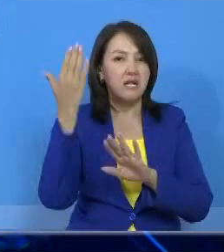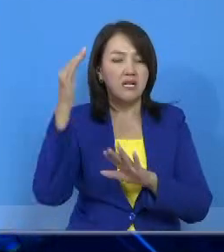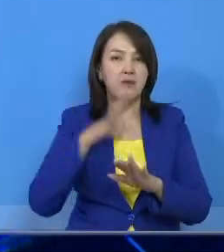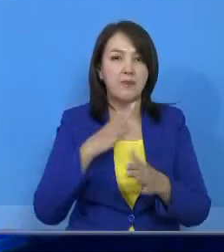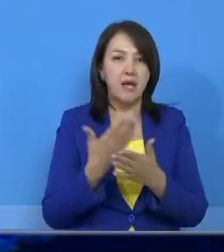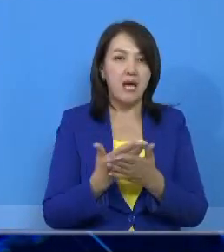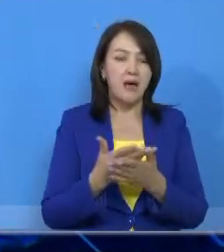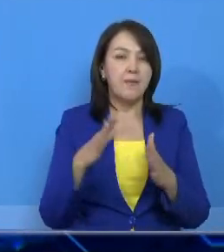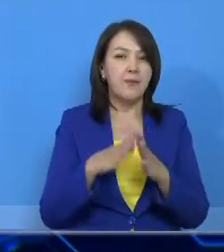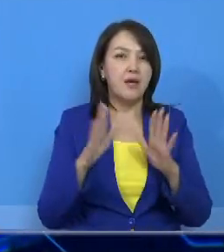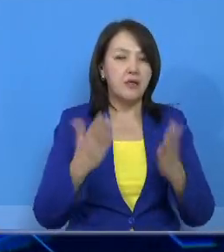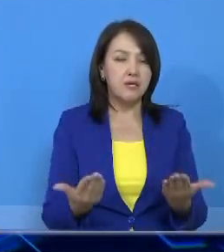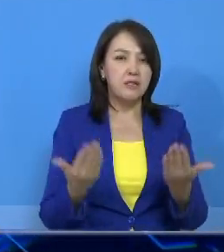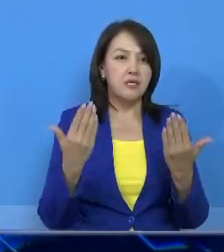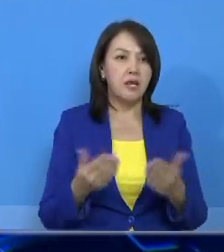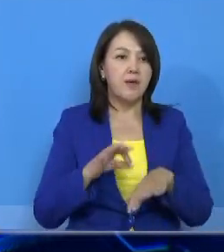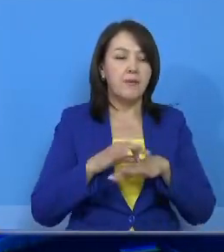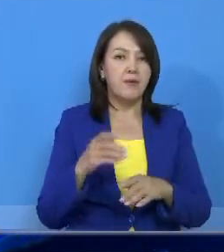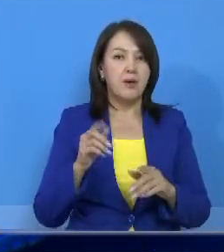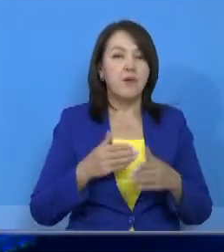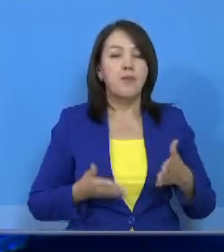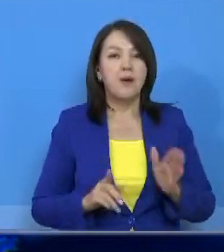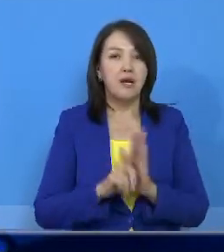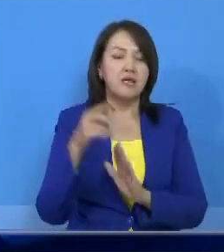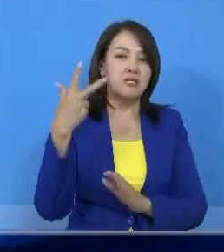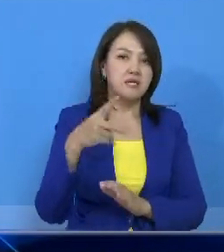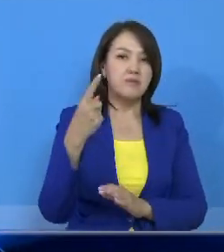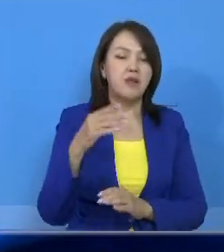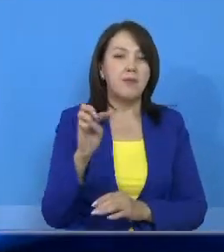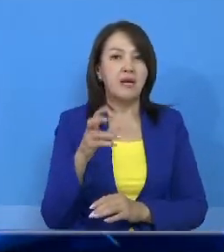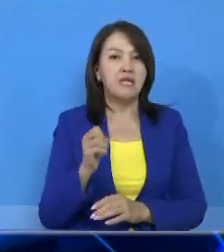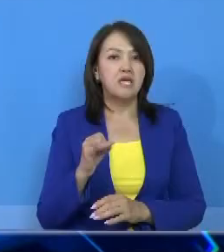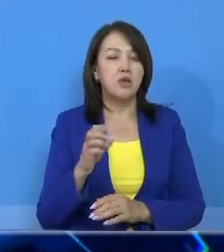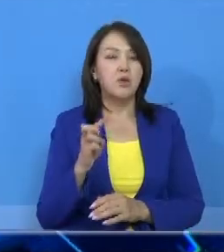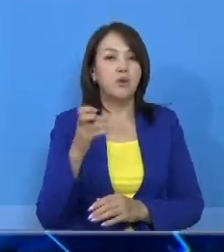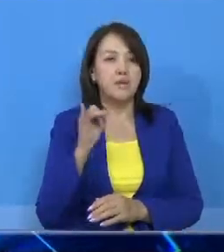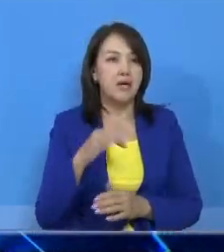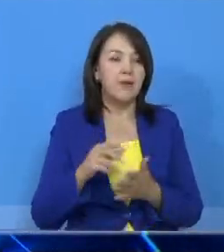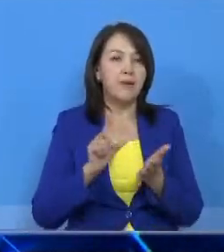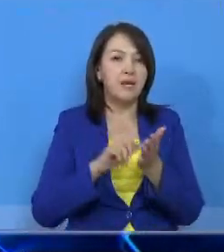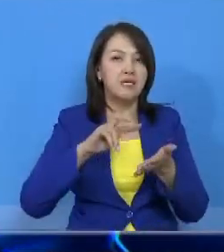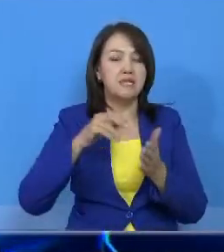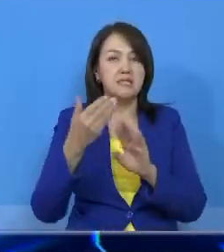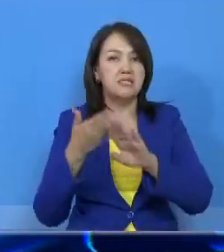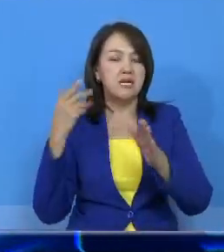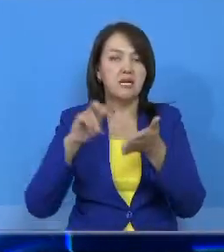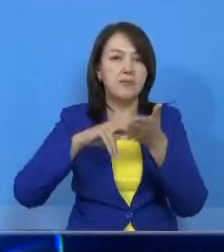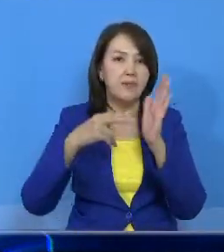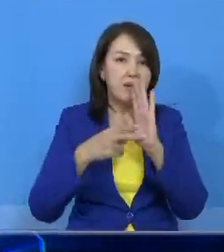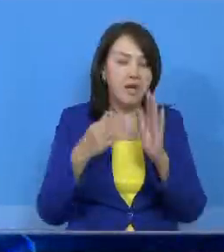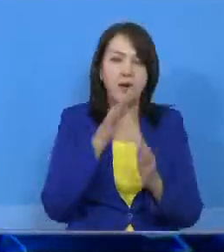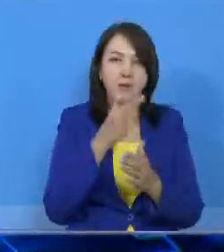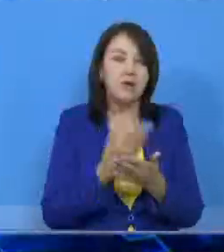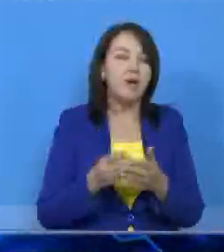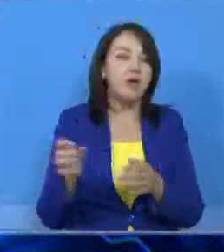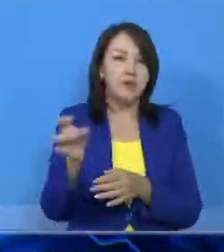но реализовать ее смог только сейчас. Свой путь он начал 31 марта из Улытау. Пенсионер заранее спланировал, в какое время и в какой регион